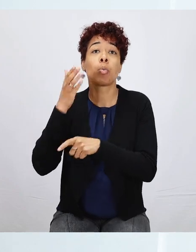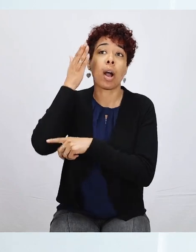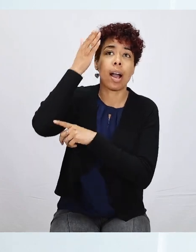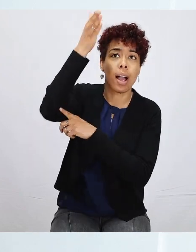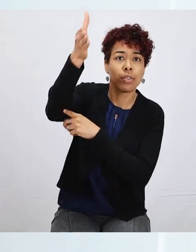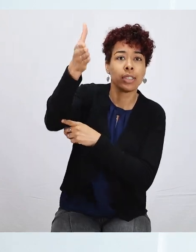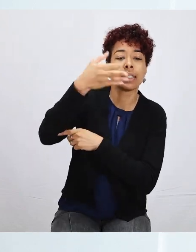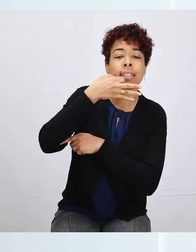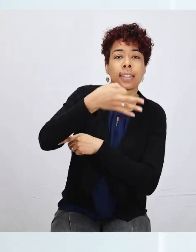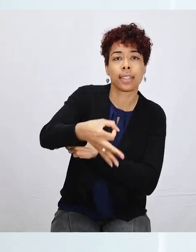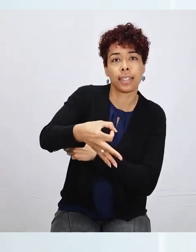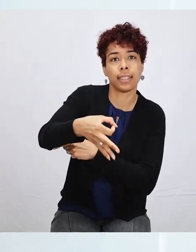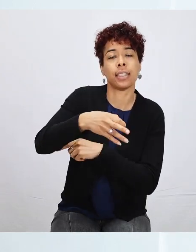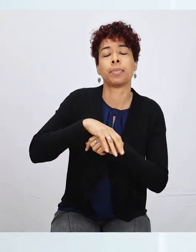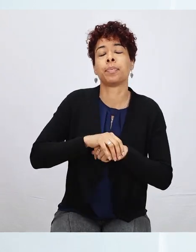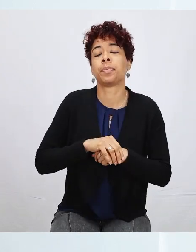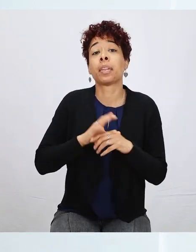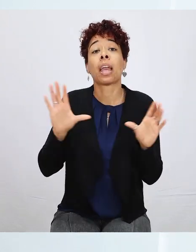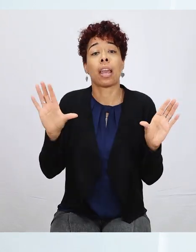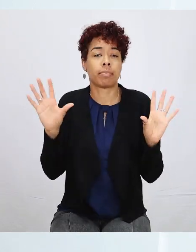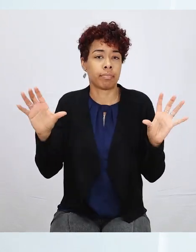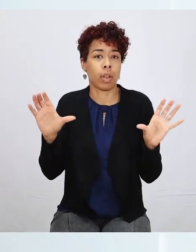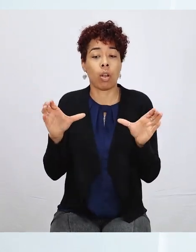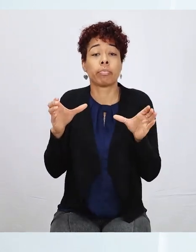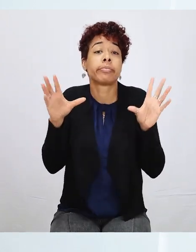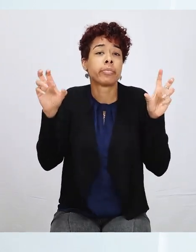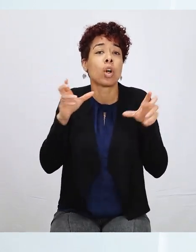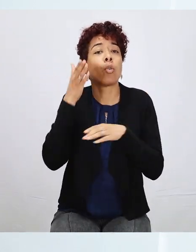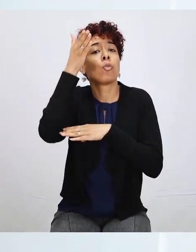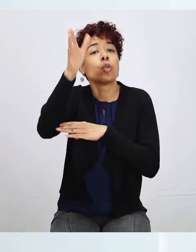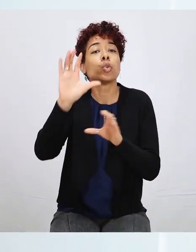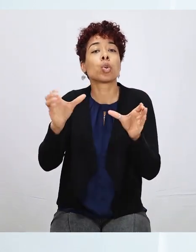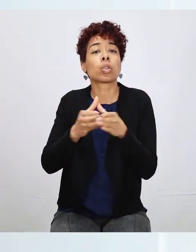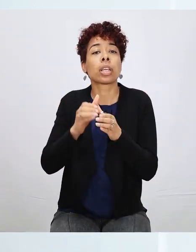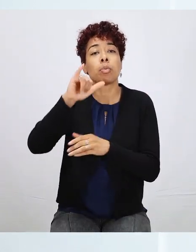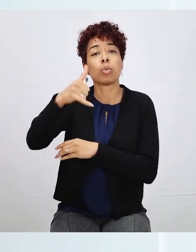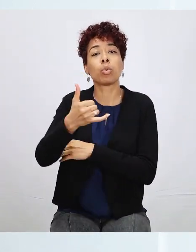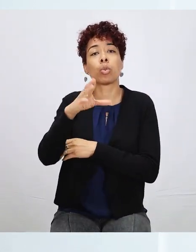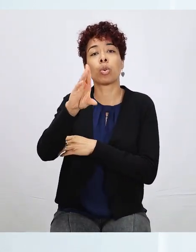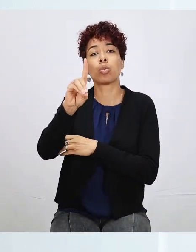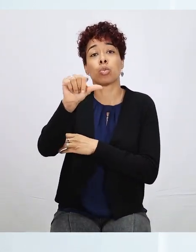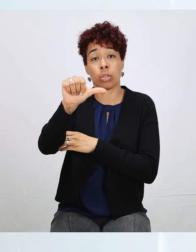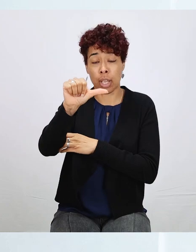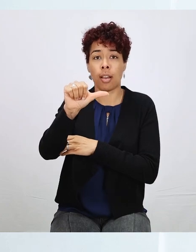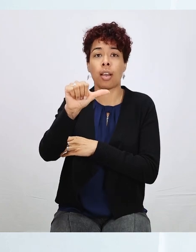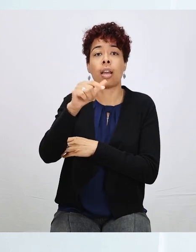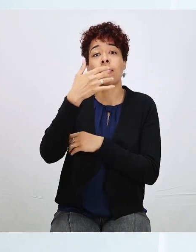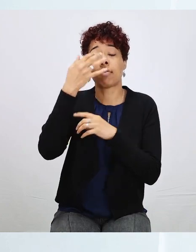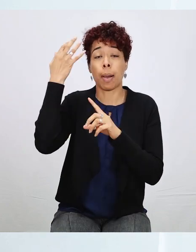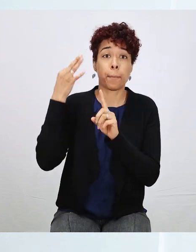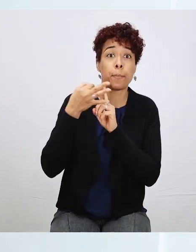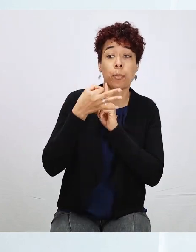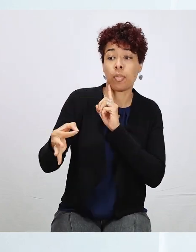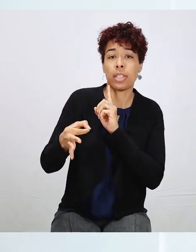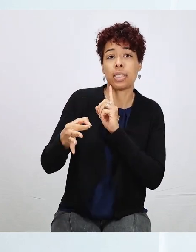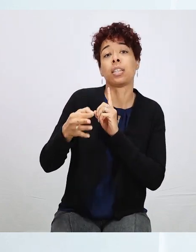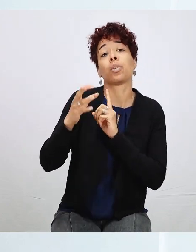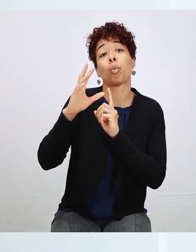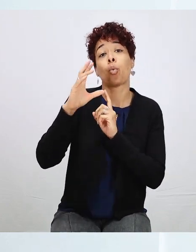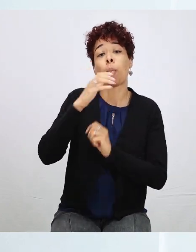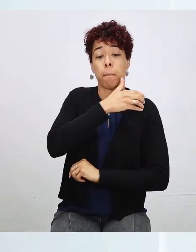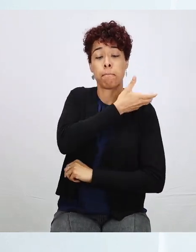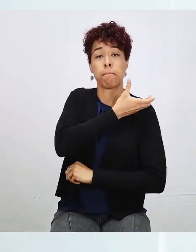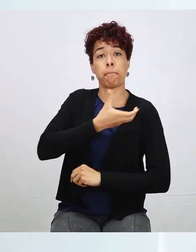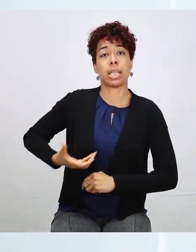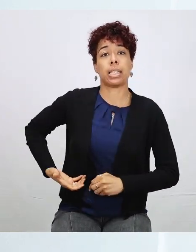vont être derrière. Et sur la tribu de Judas, eh bien, on voit qu'il va prophétiser particulièrement la venue du Messie, en fait.